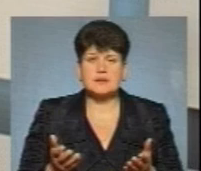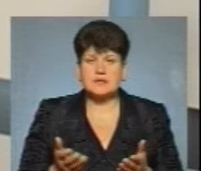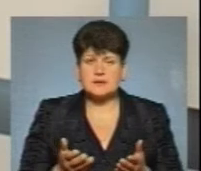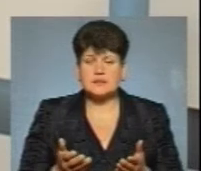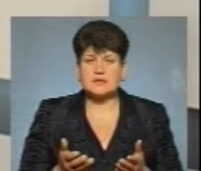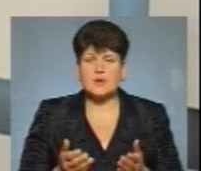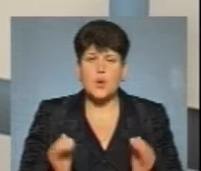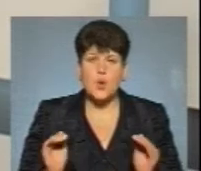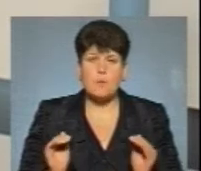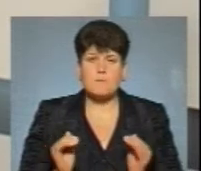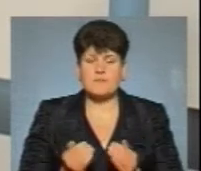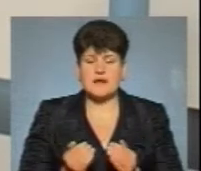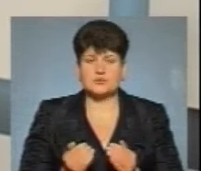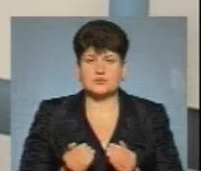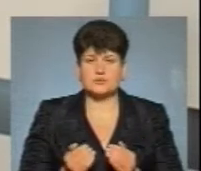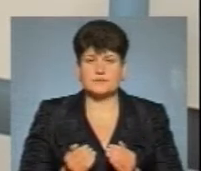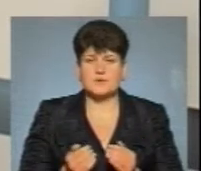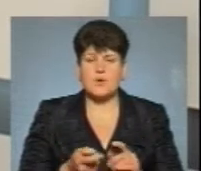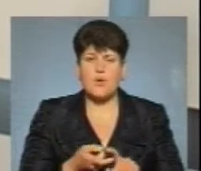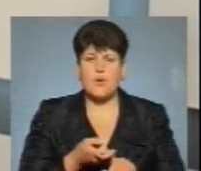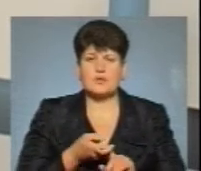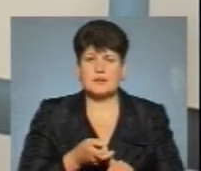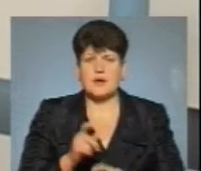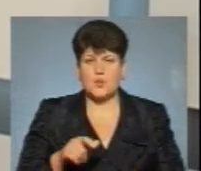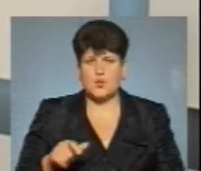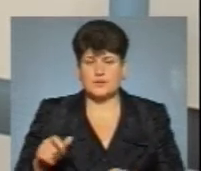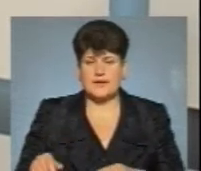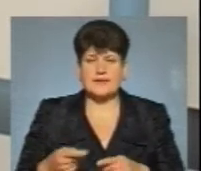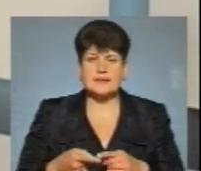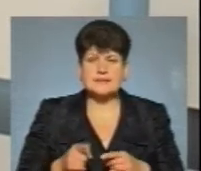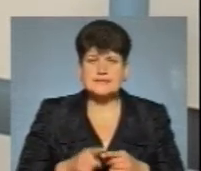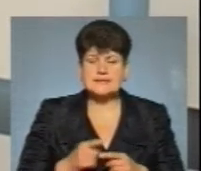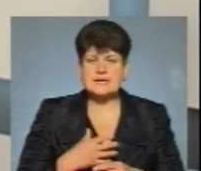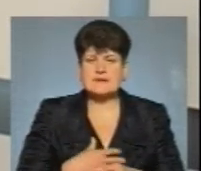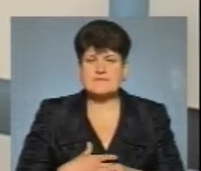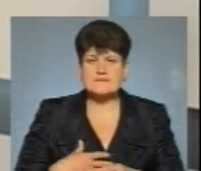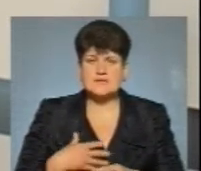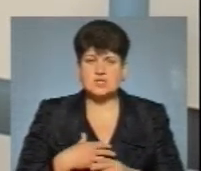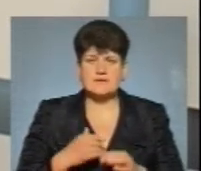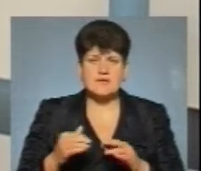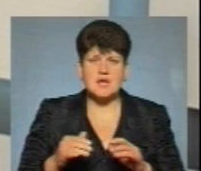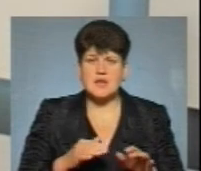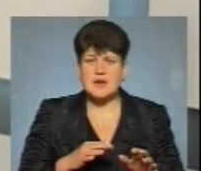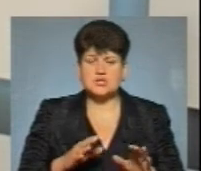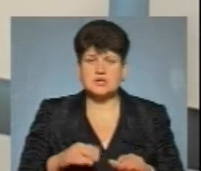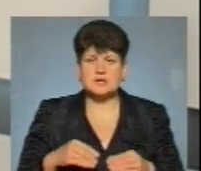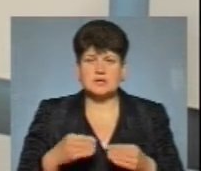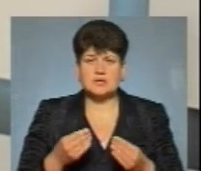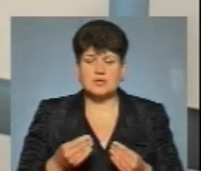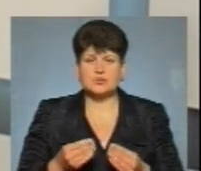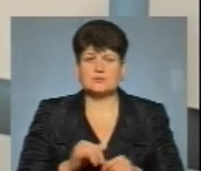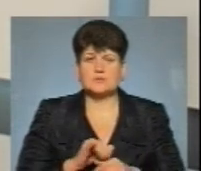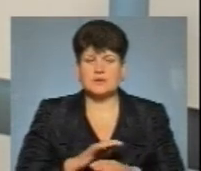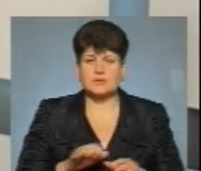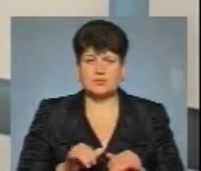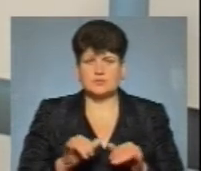які обмежують, скажімо так, десь контакт людей, це найважливіші речі, які дають запобігання розповсюдження